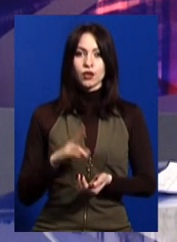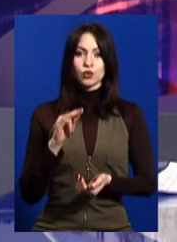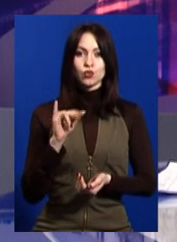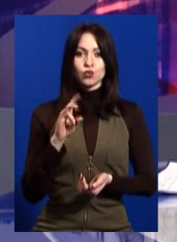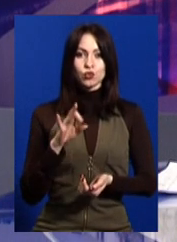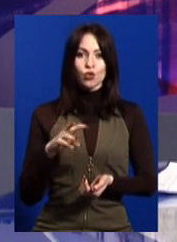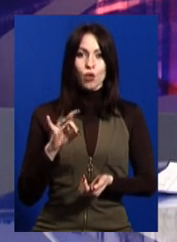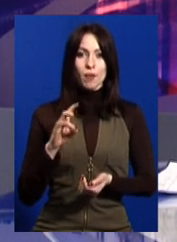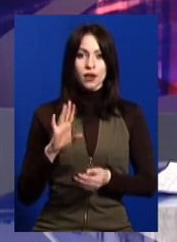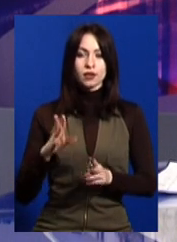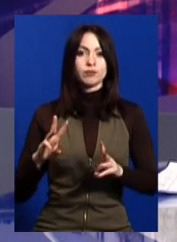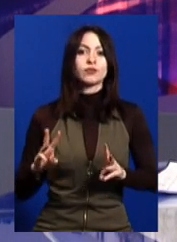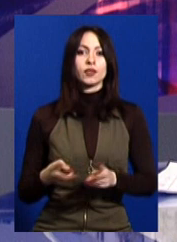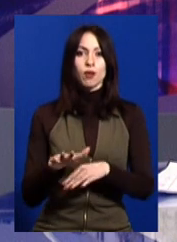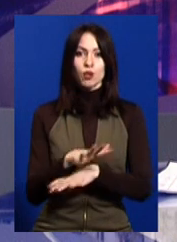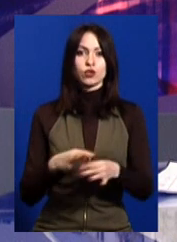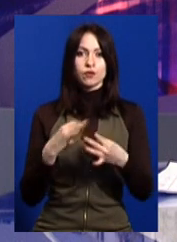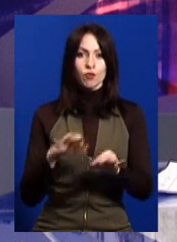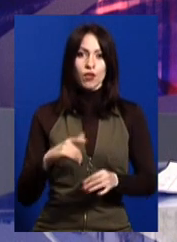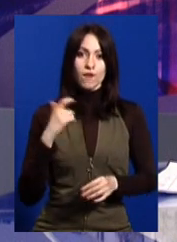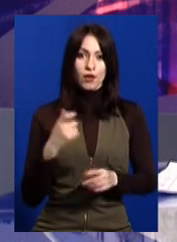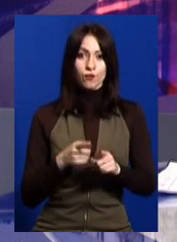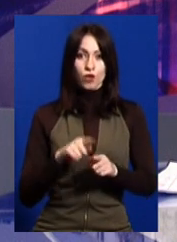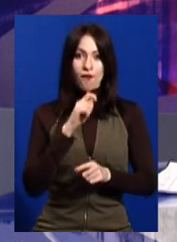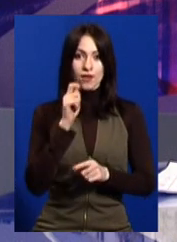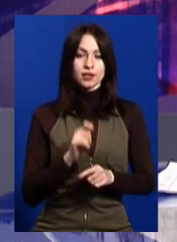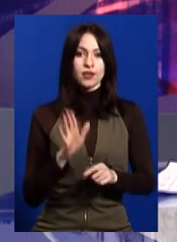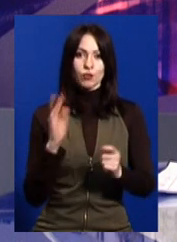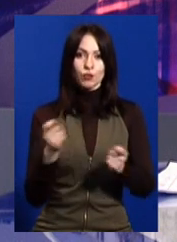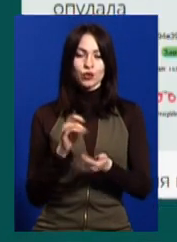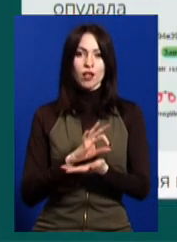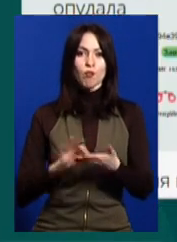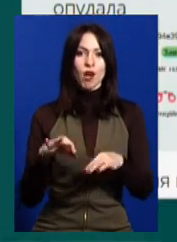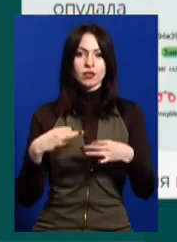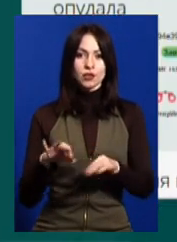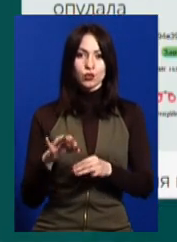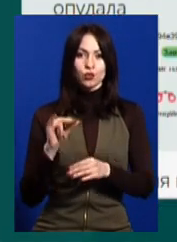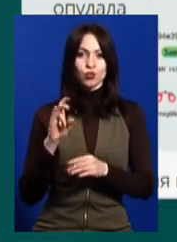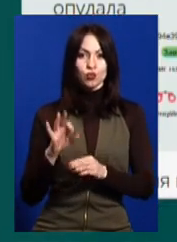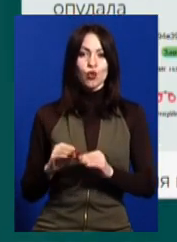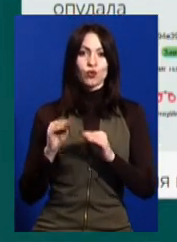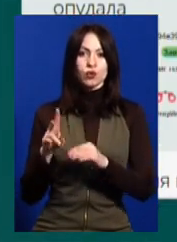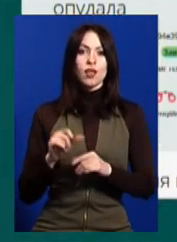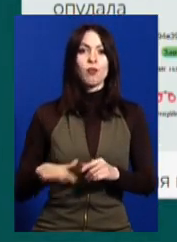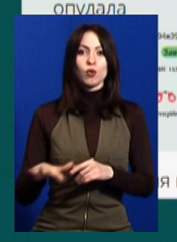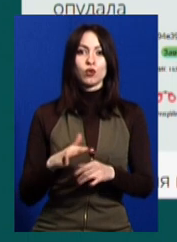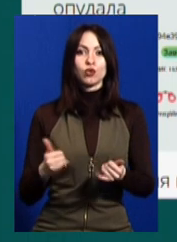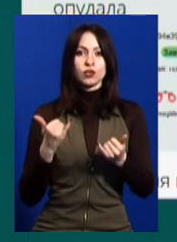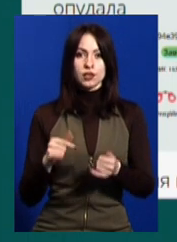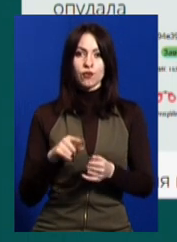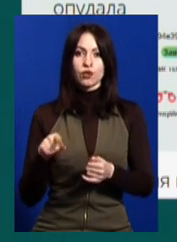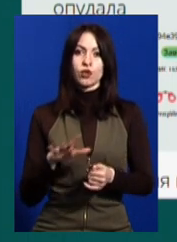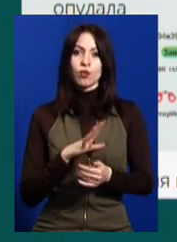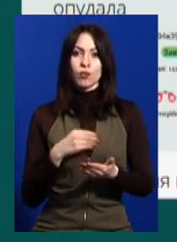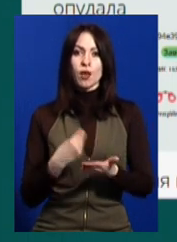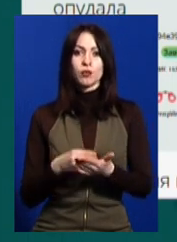Опудало Марени спалять на Майдані Свободи у Харкові. Так, у неділю святкуватимуть Масницю. Опудало встановили на площі сьогодні. Воно